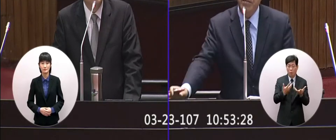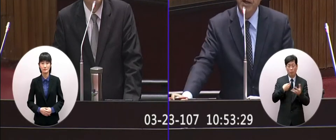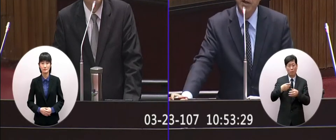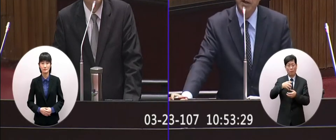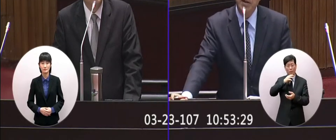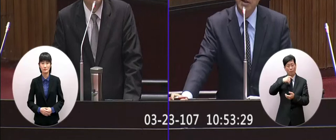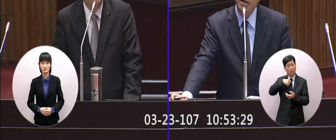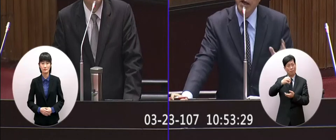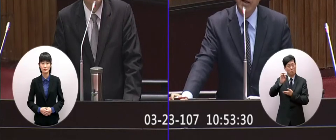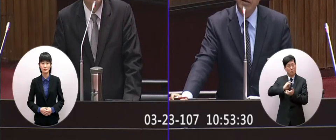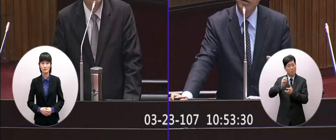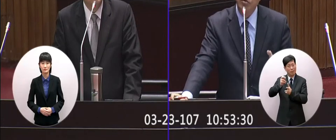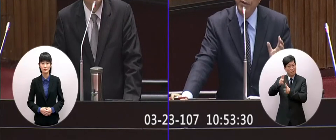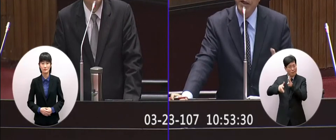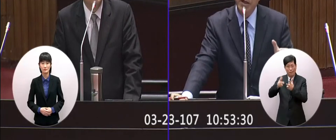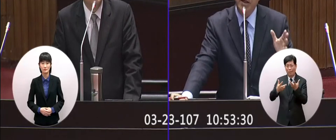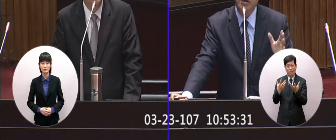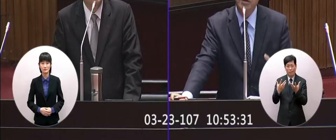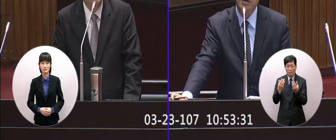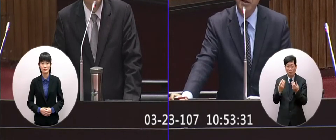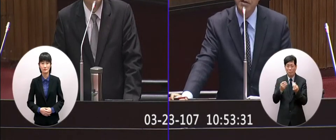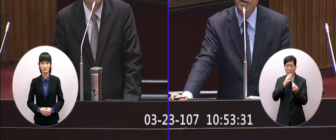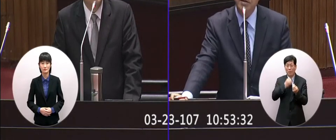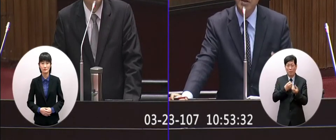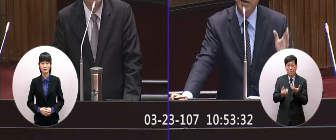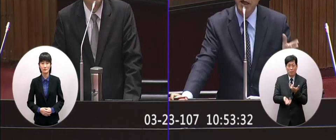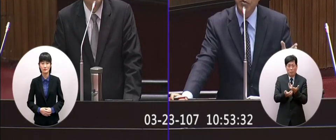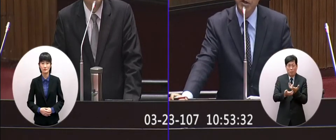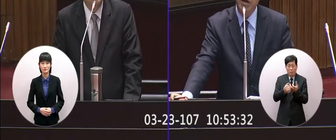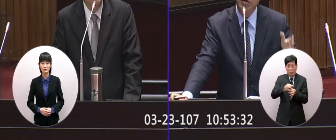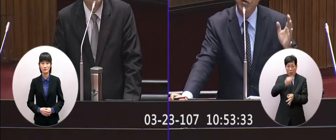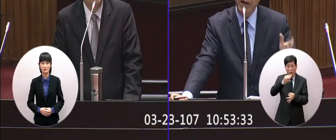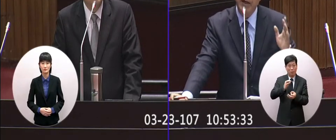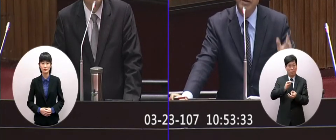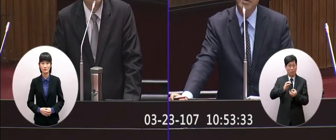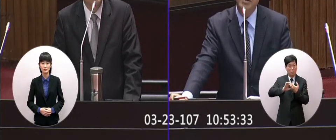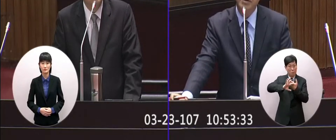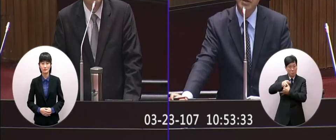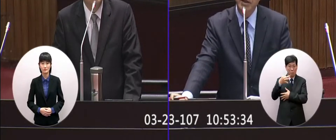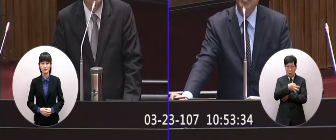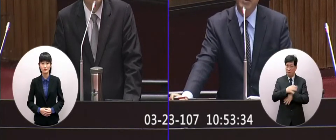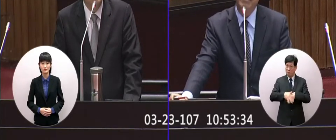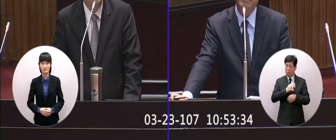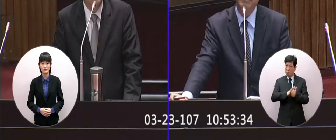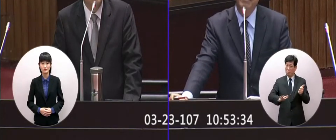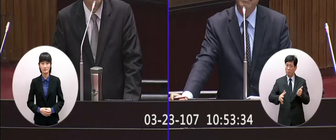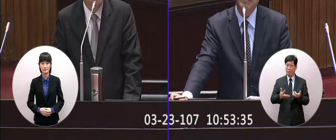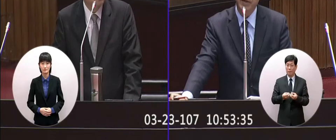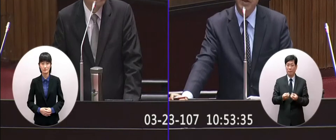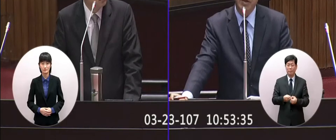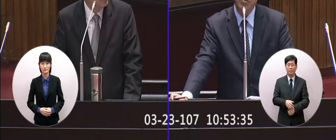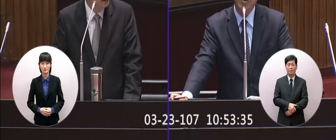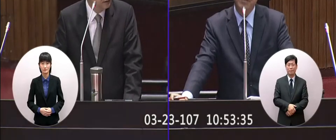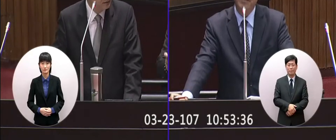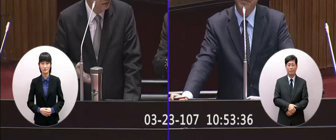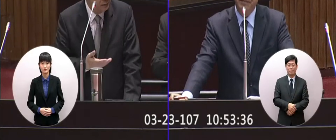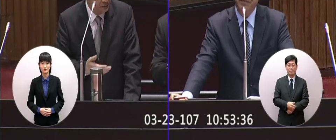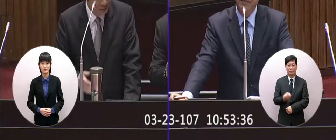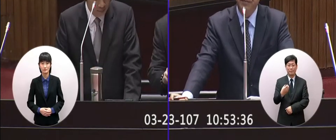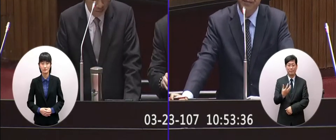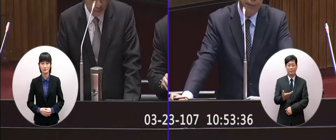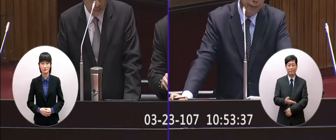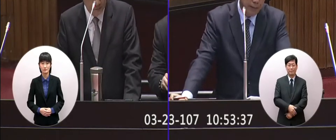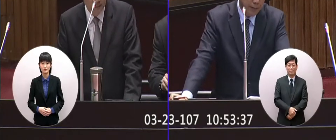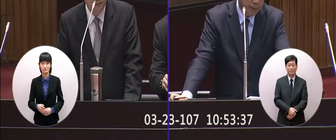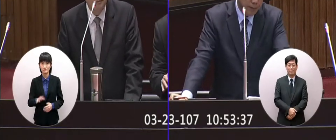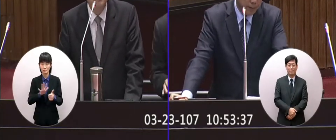没有燃料棒，那将来会不会影响到核四其他国家购买核四的这个意愿？你可以告诉我。